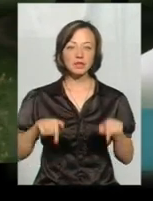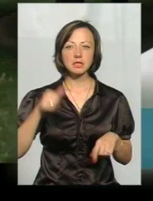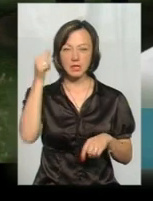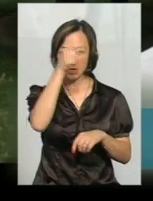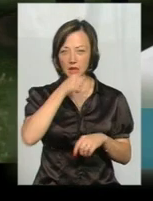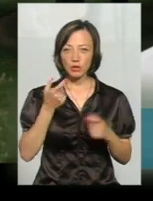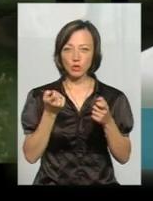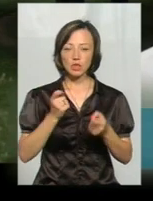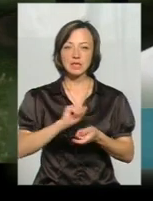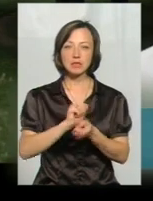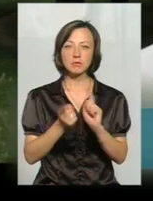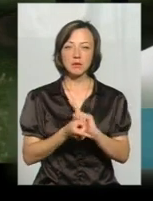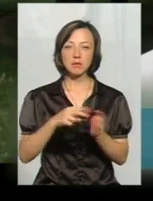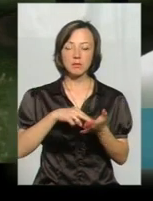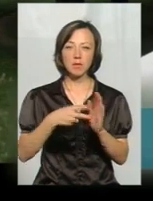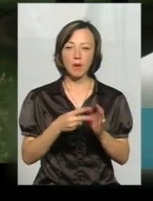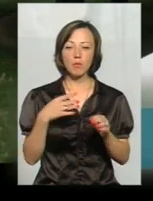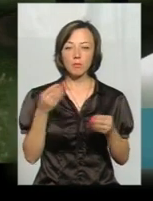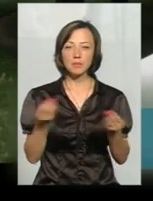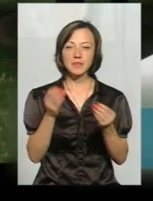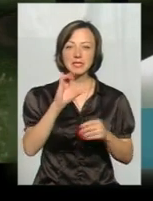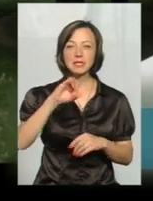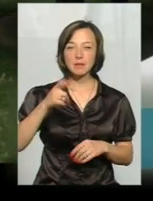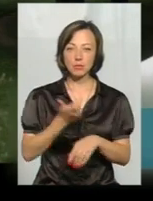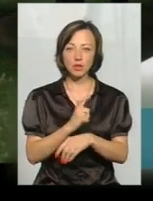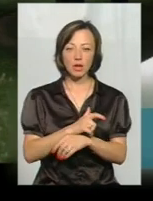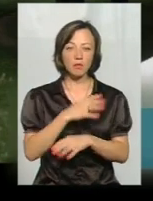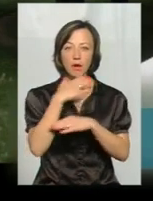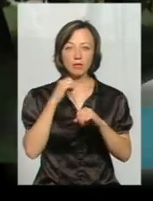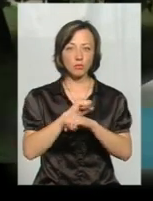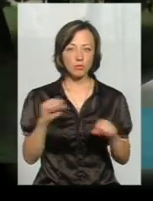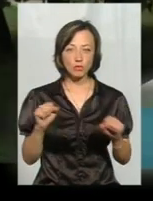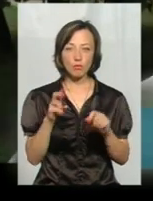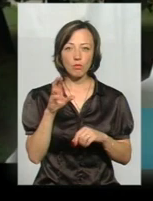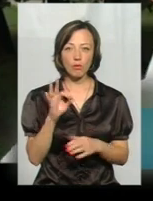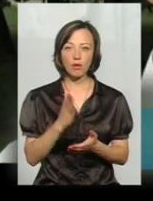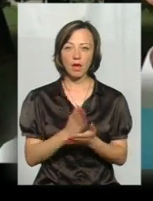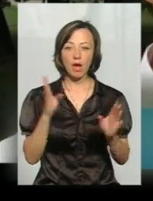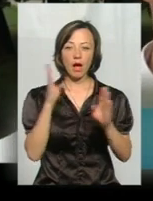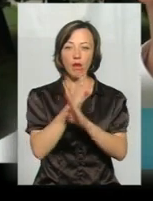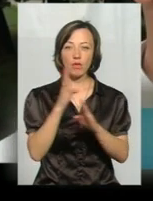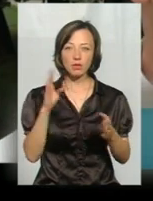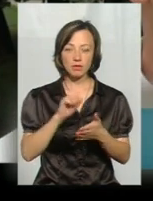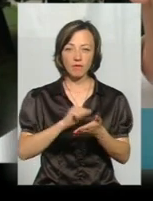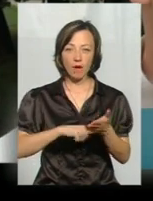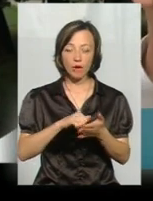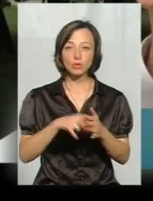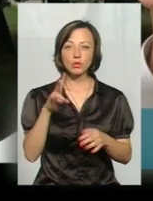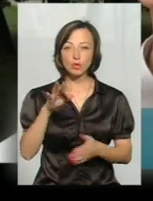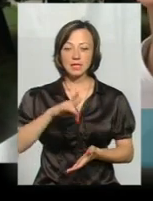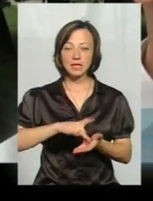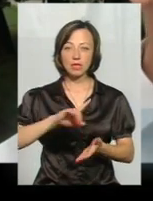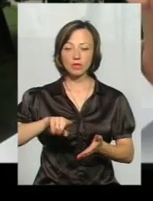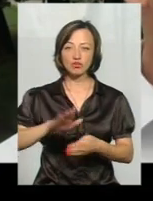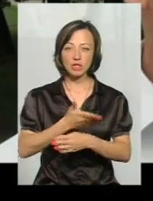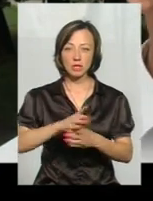стратегію, ми будемо більше посипати сіллю. Ми також не можемо того робити дуже багато, адже є екологічний фактор, але на центральній частині